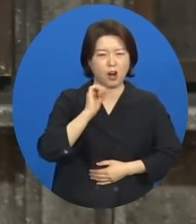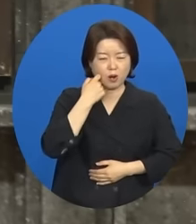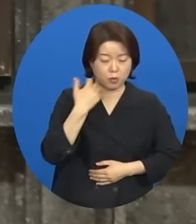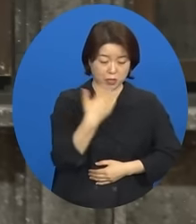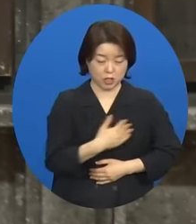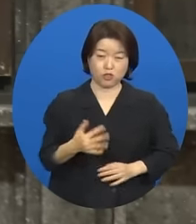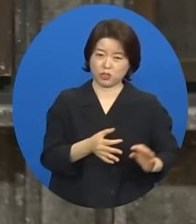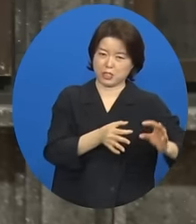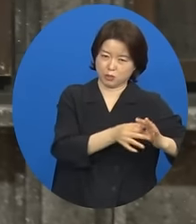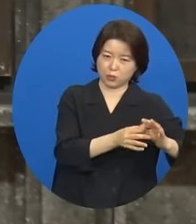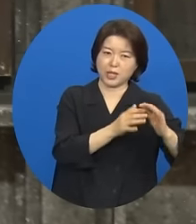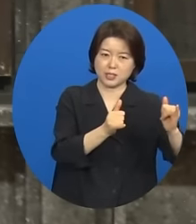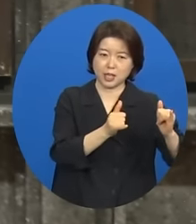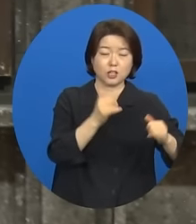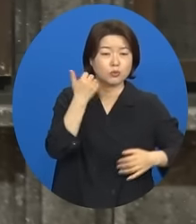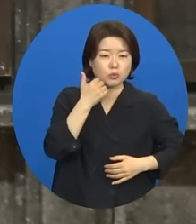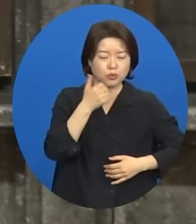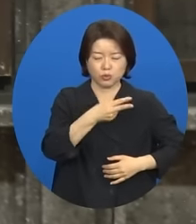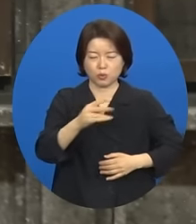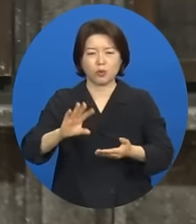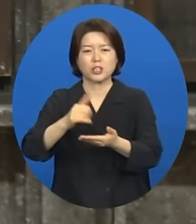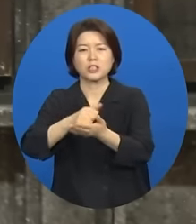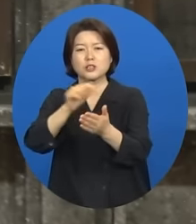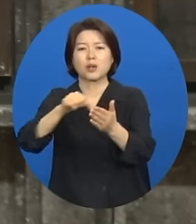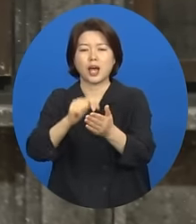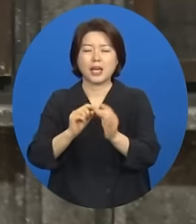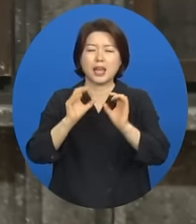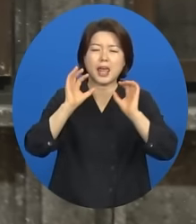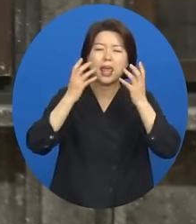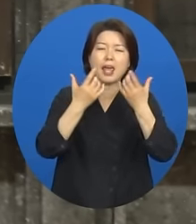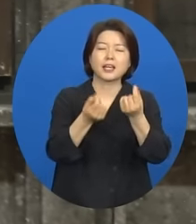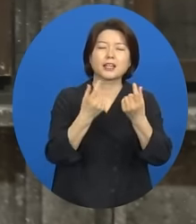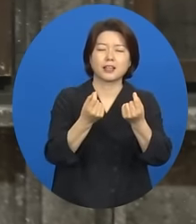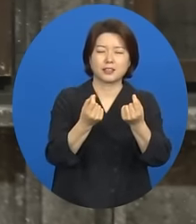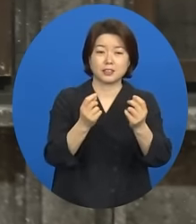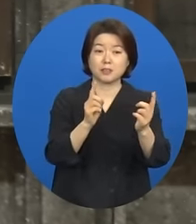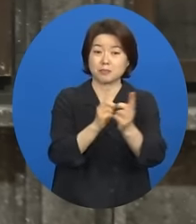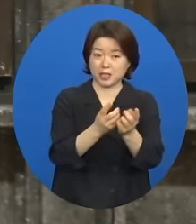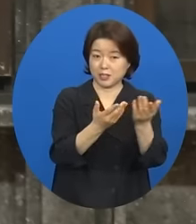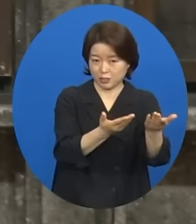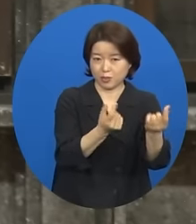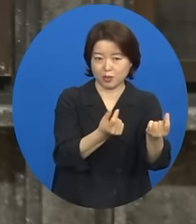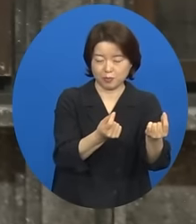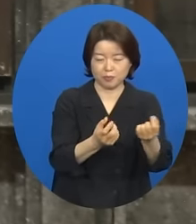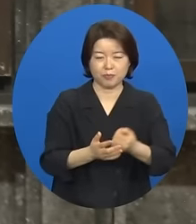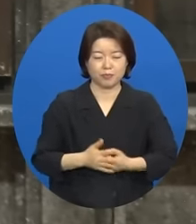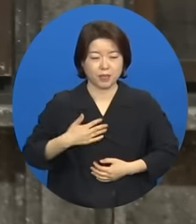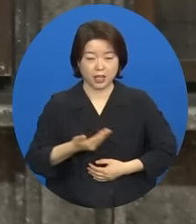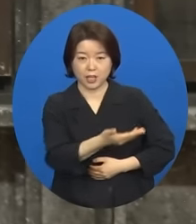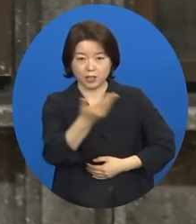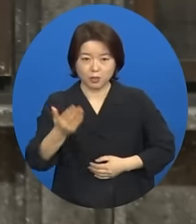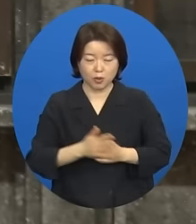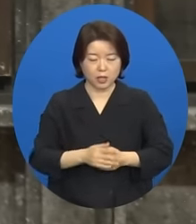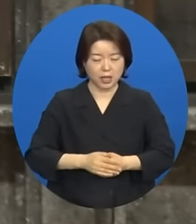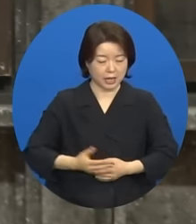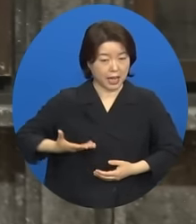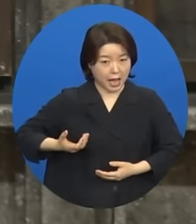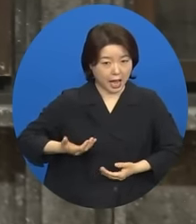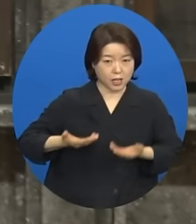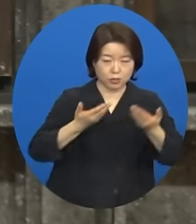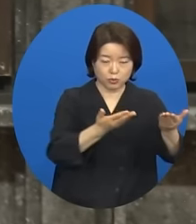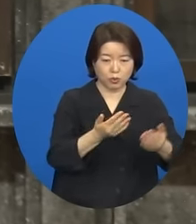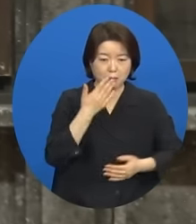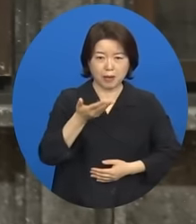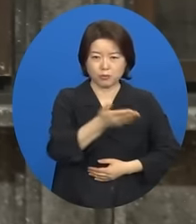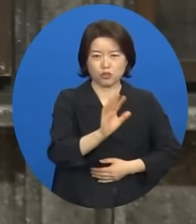육신에 속한 자, 이게 누구냐? 그리스도 안에서 어린아이들을 대함과 같이 하느라. 내가 너희를 젖으로 먹이고 밥으로